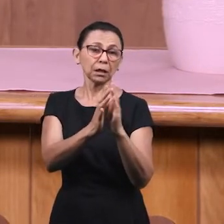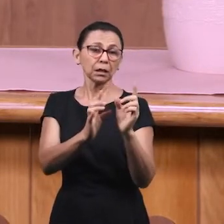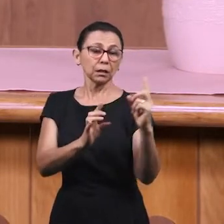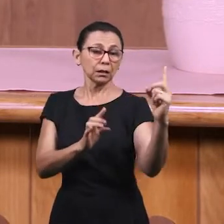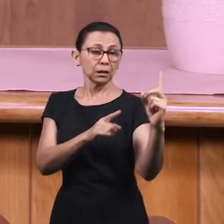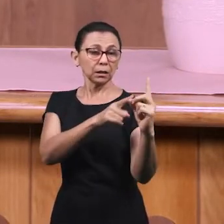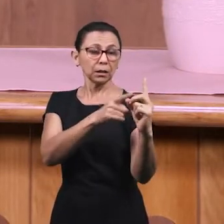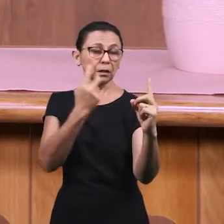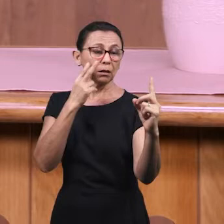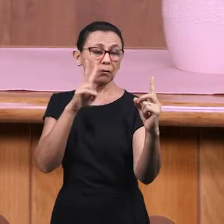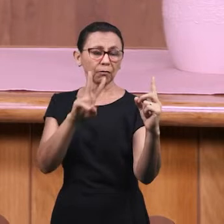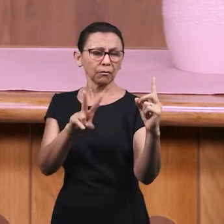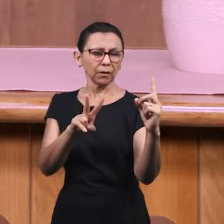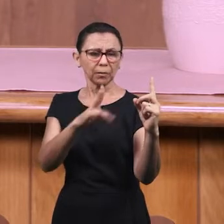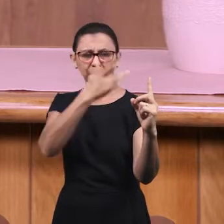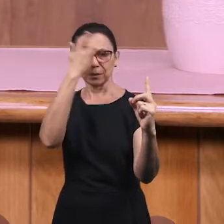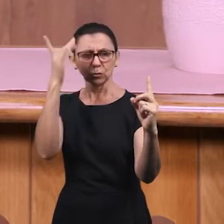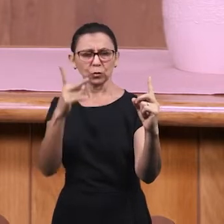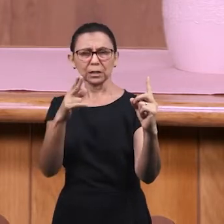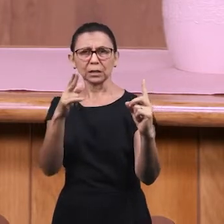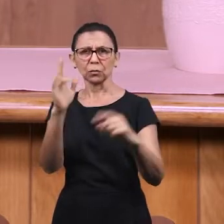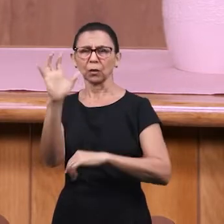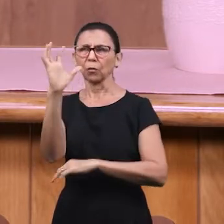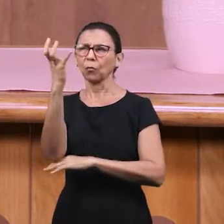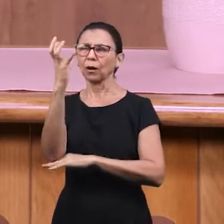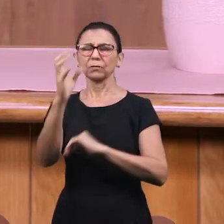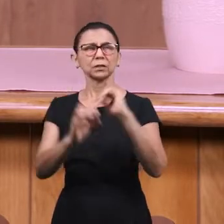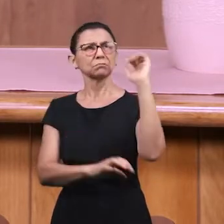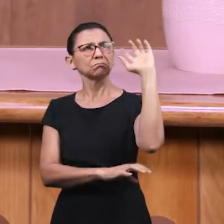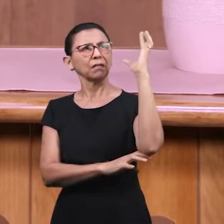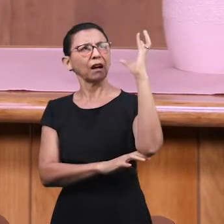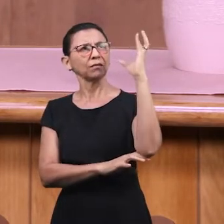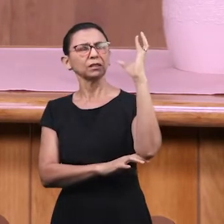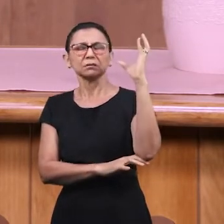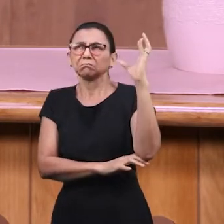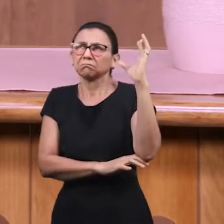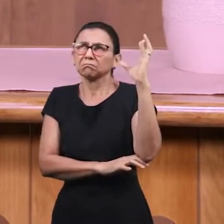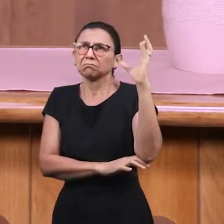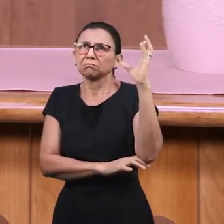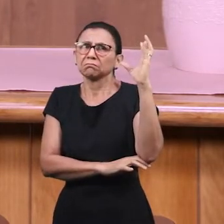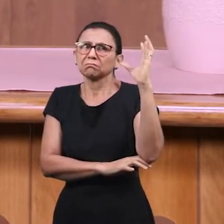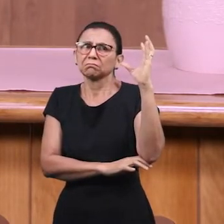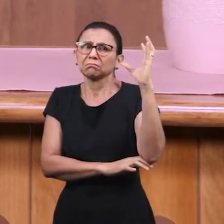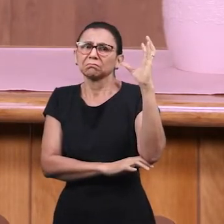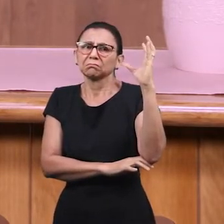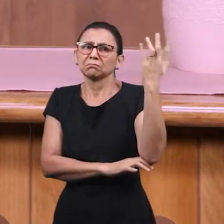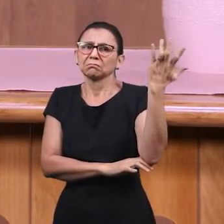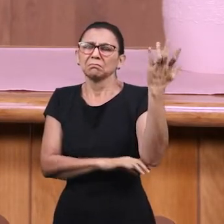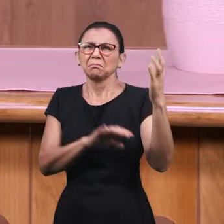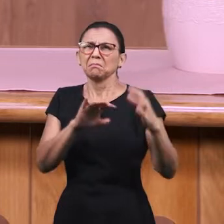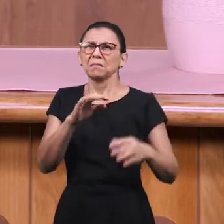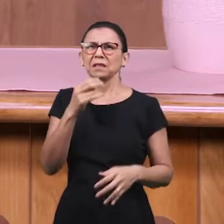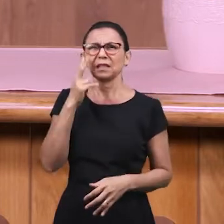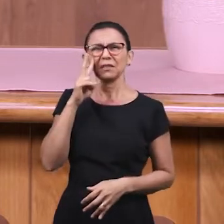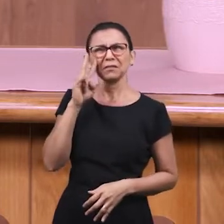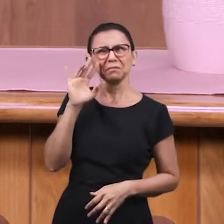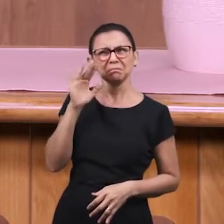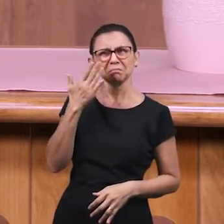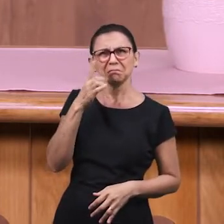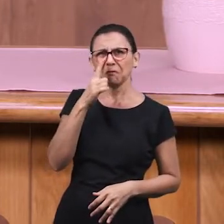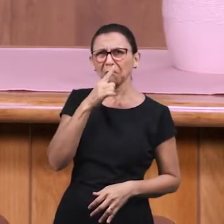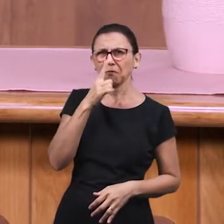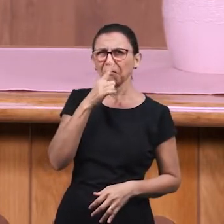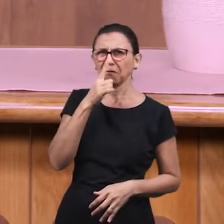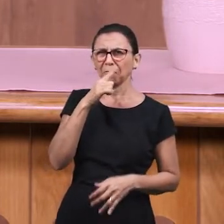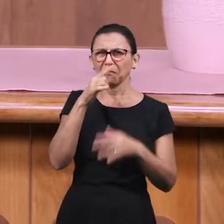начинает видеть людей как деревья. Это он ничего не видел, но уже лучше,